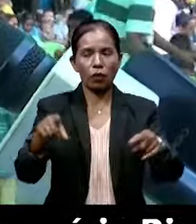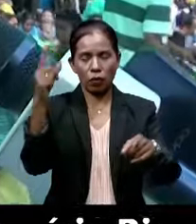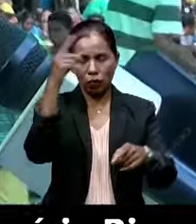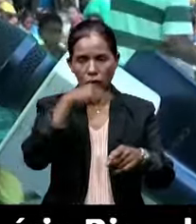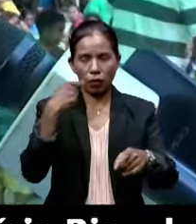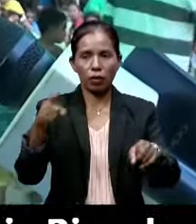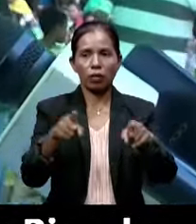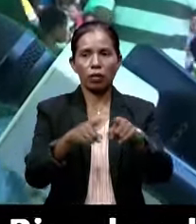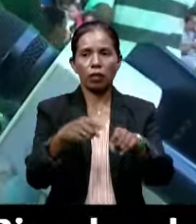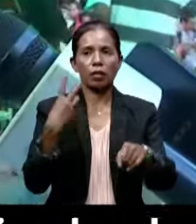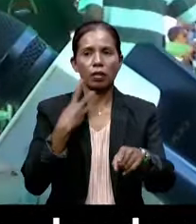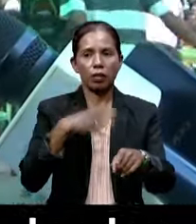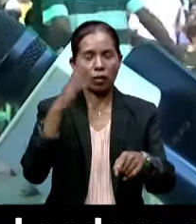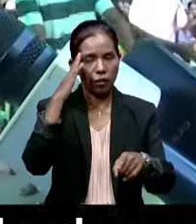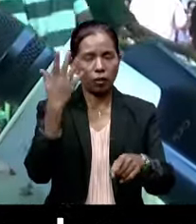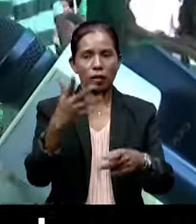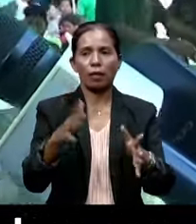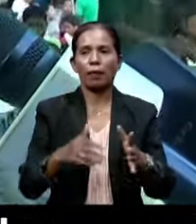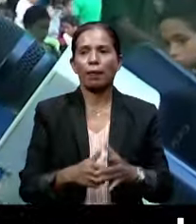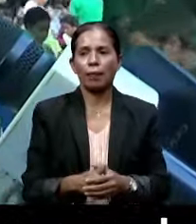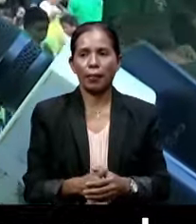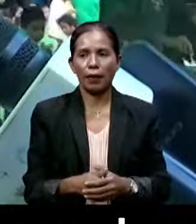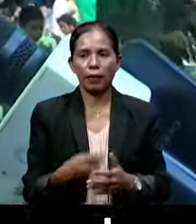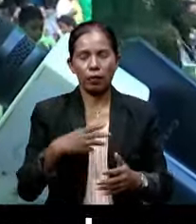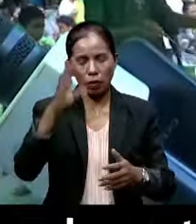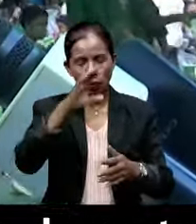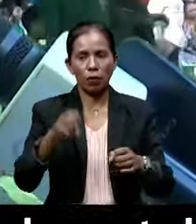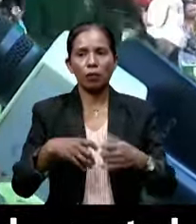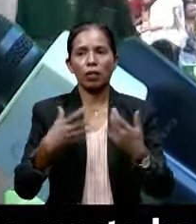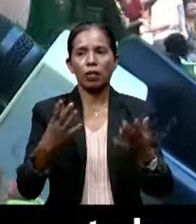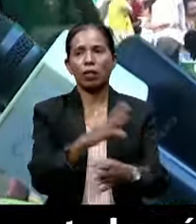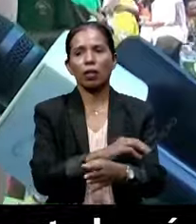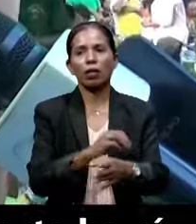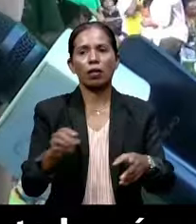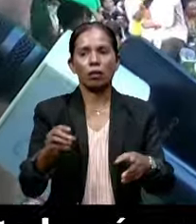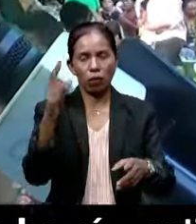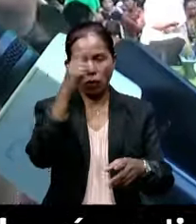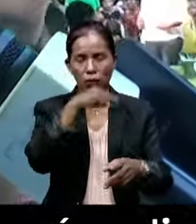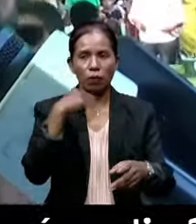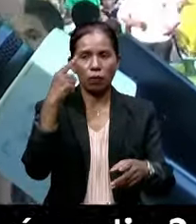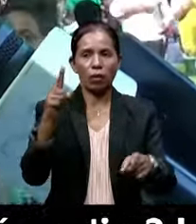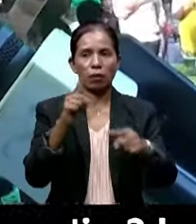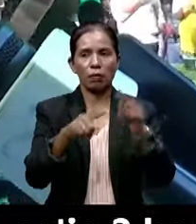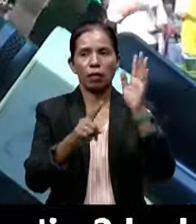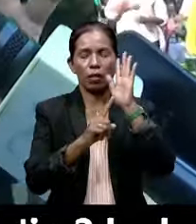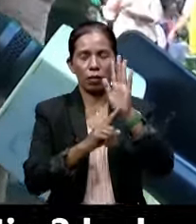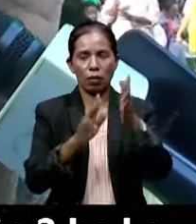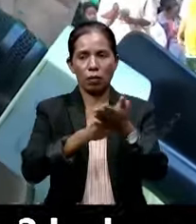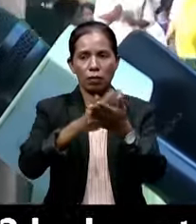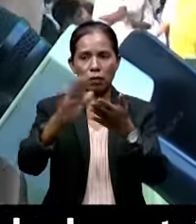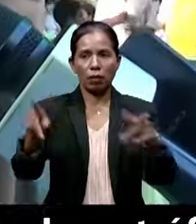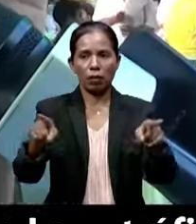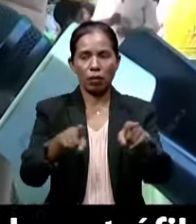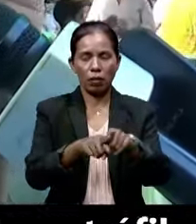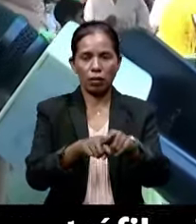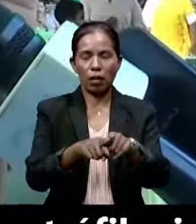siapa protes, siapa hanya oin layar. Kamu jangan minta nama hotel. Entah itu bukan solusi. Hal oin ini label transparan, label mos. Karena sehal hal